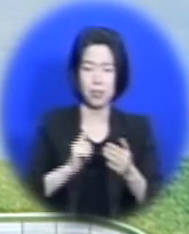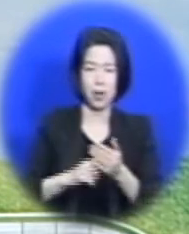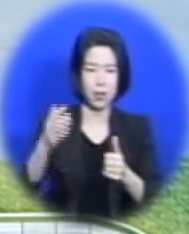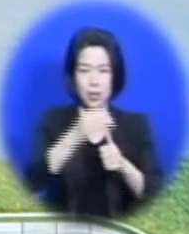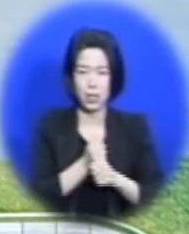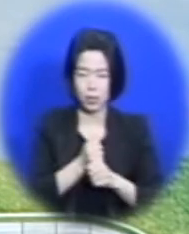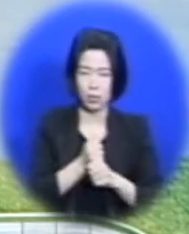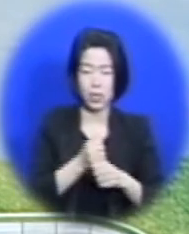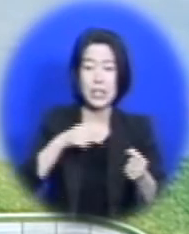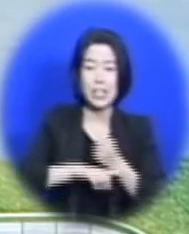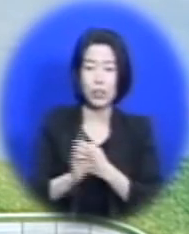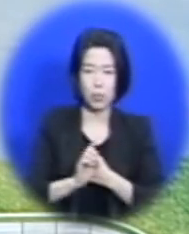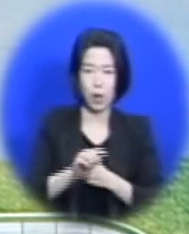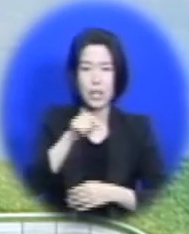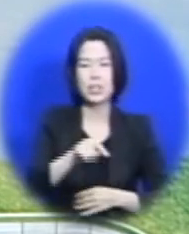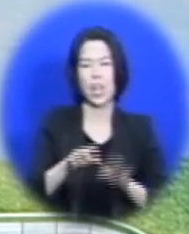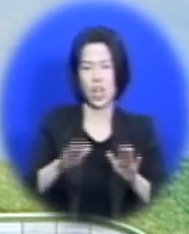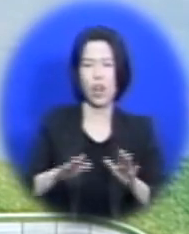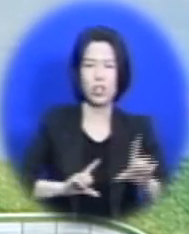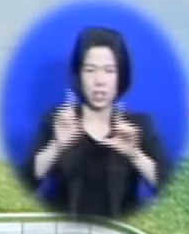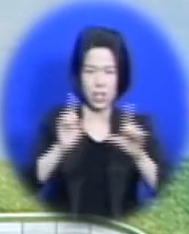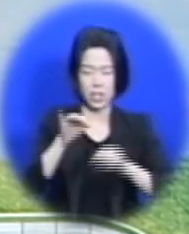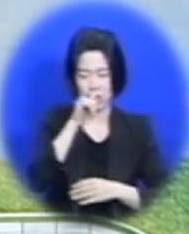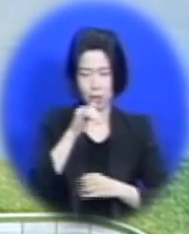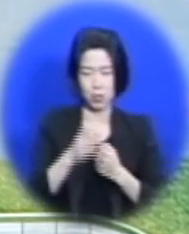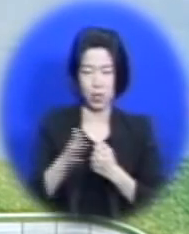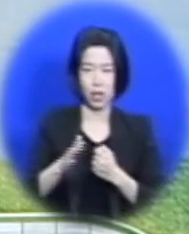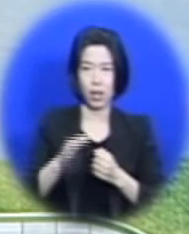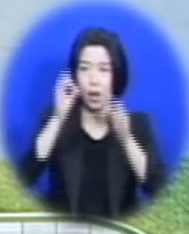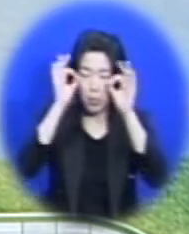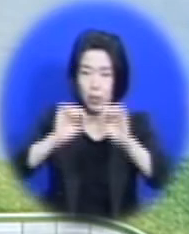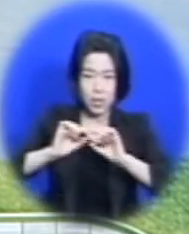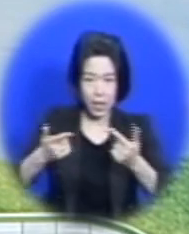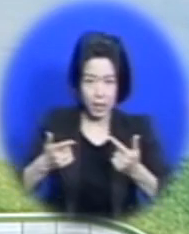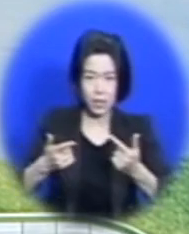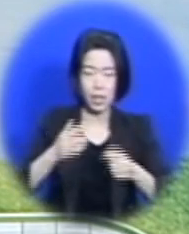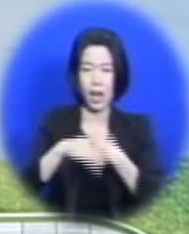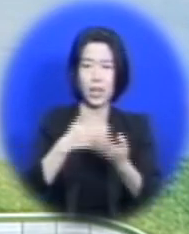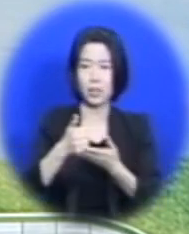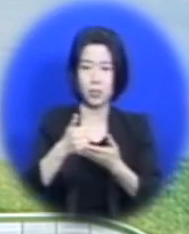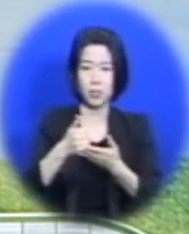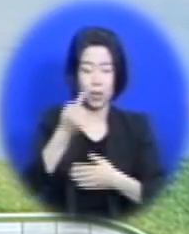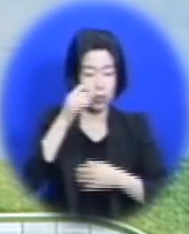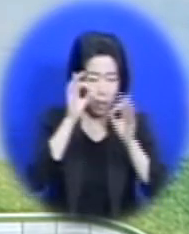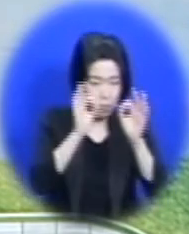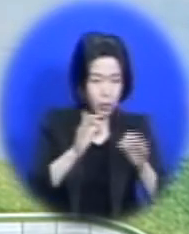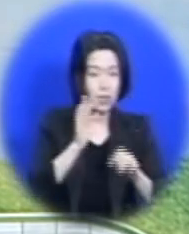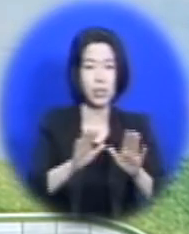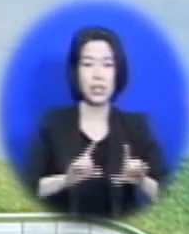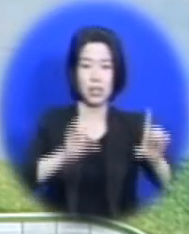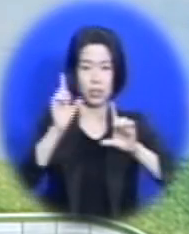그게 현실이기 때문에 그렇습니다. 보이지 않는 하나님 눈에 보이는 현실. 마귀는 내